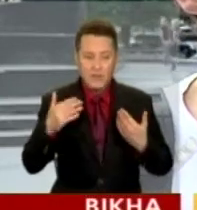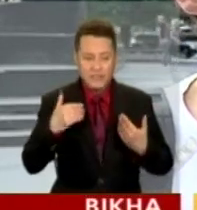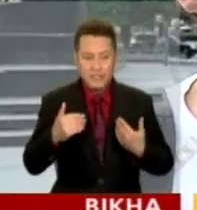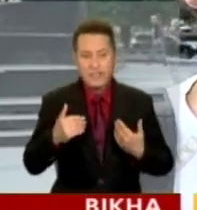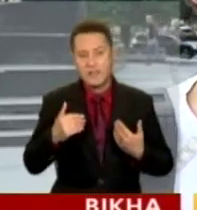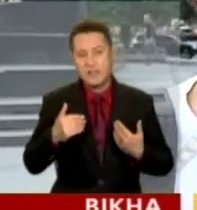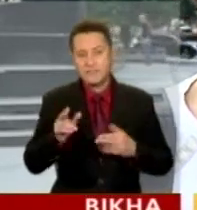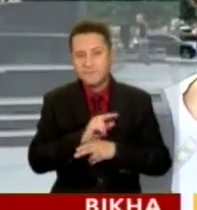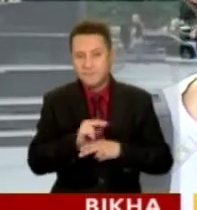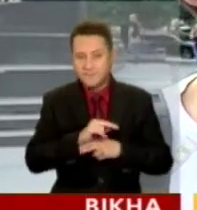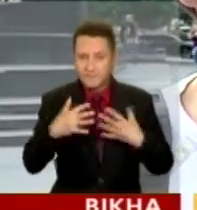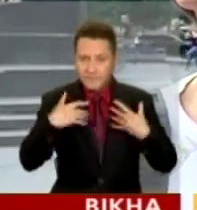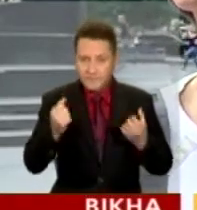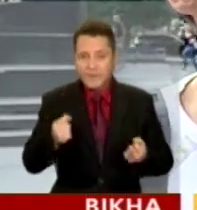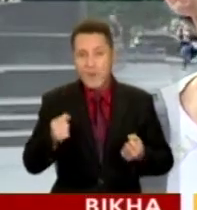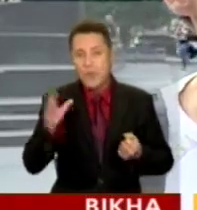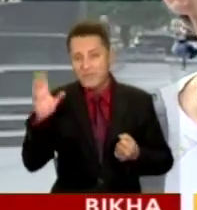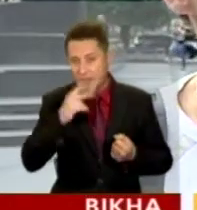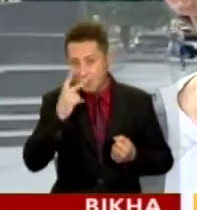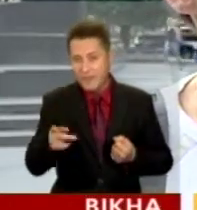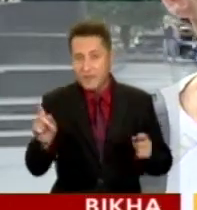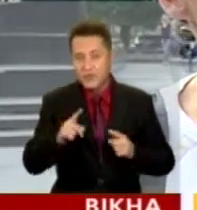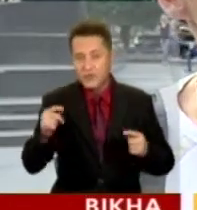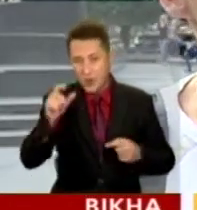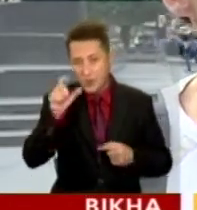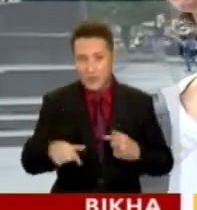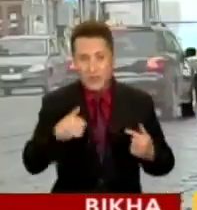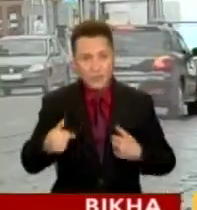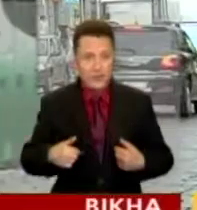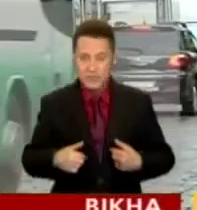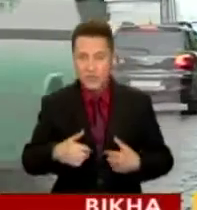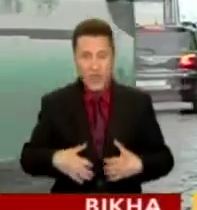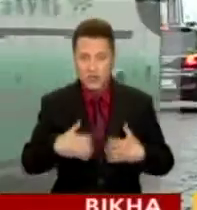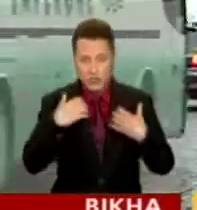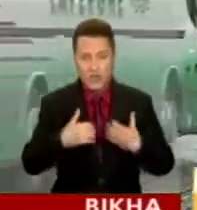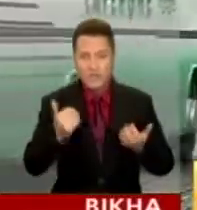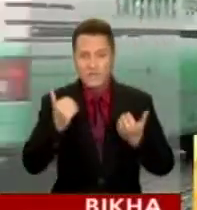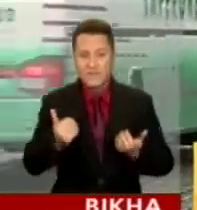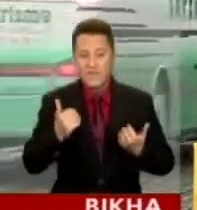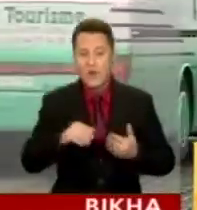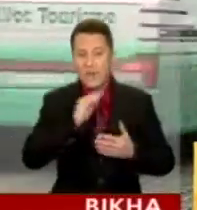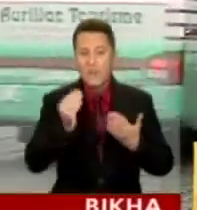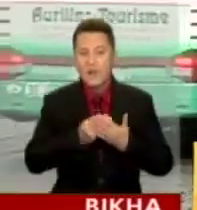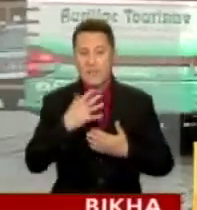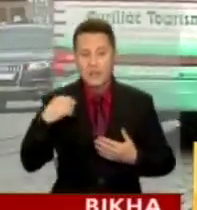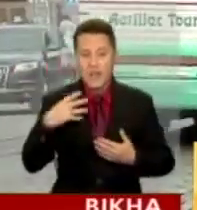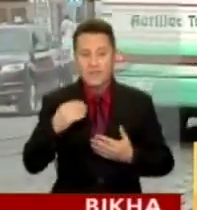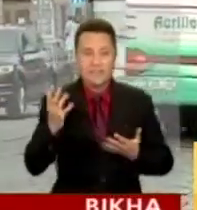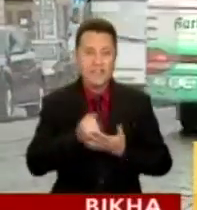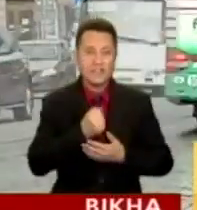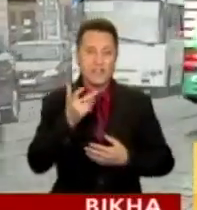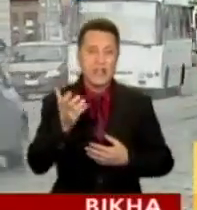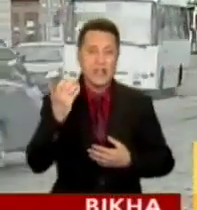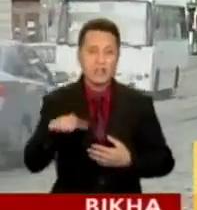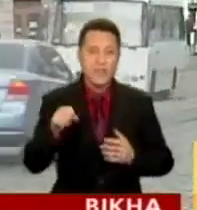прийти до тями, бо по всьому видно, що людина пережила серйозний шок. Загалом сьогодні прихисток на Львівщині уже знайшли кілька